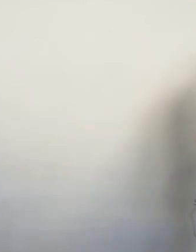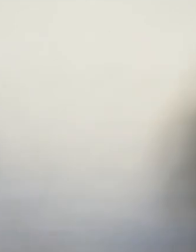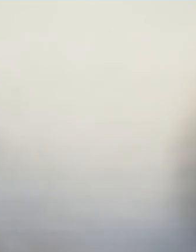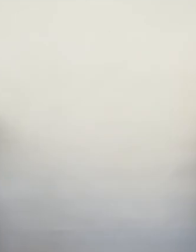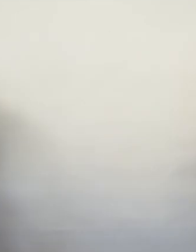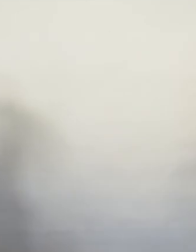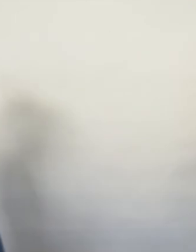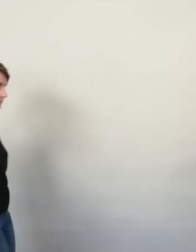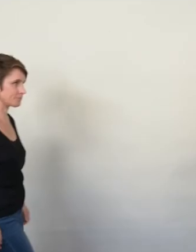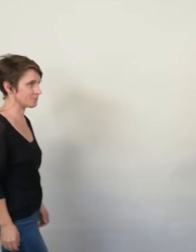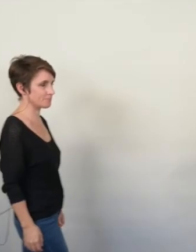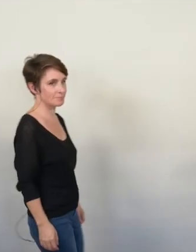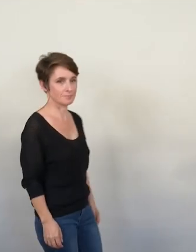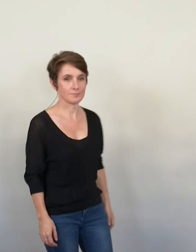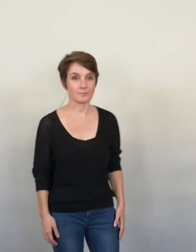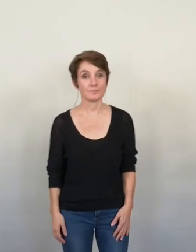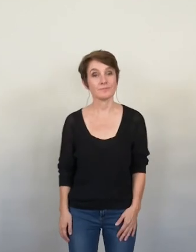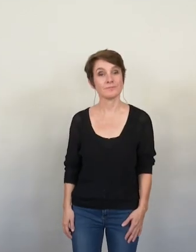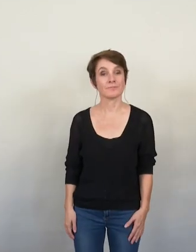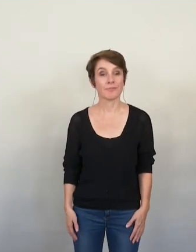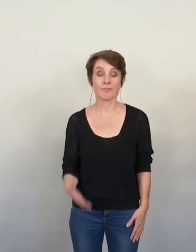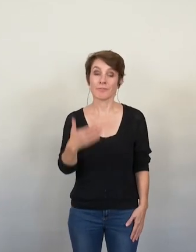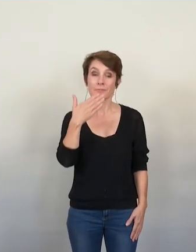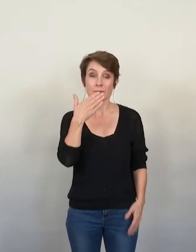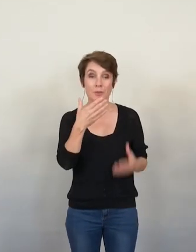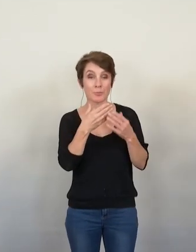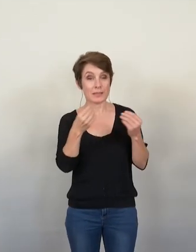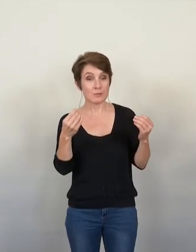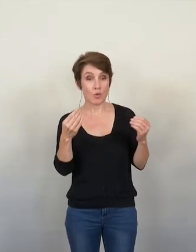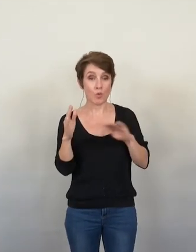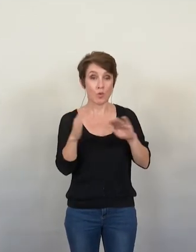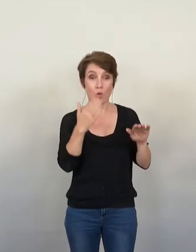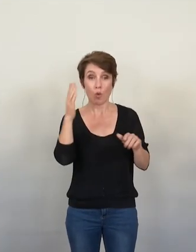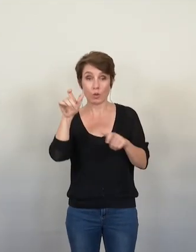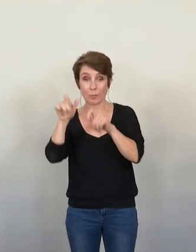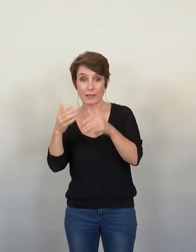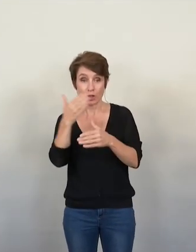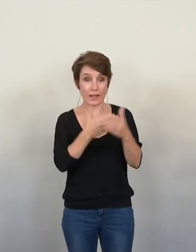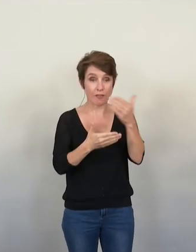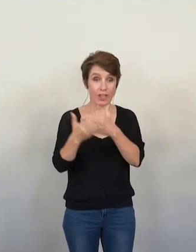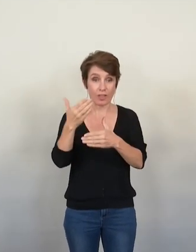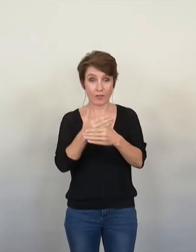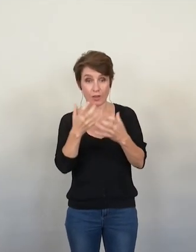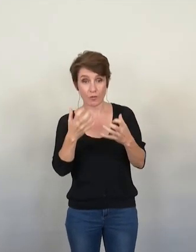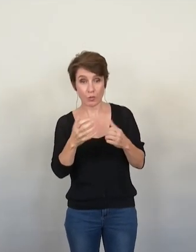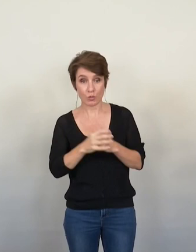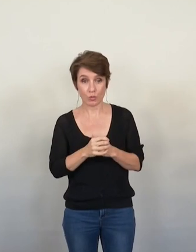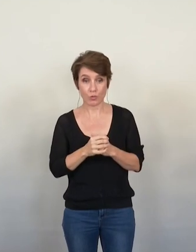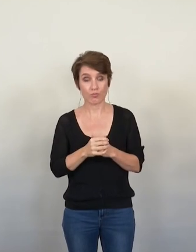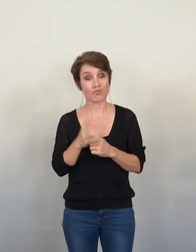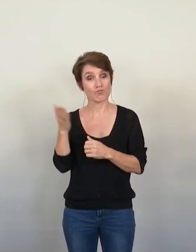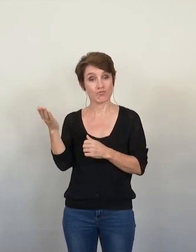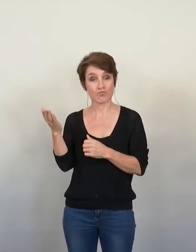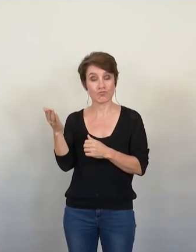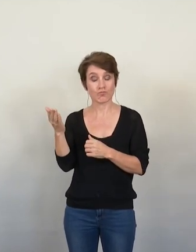merci beaucoup y a-t-il d'autres demandes de prise de parole non peut-être Monsieur C ou madame